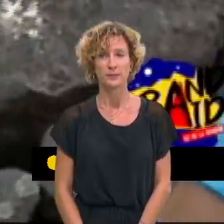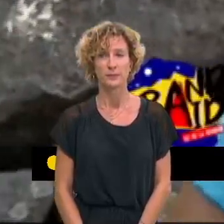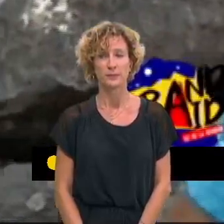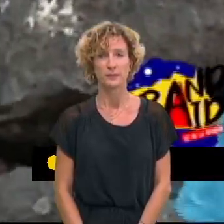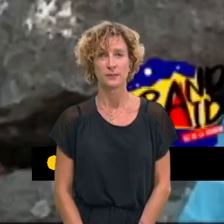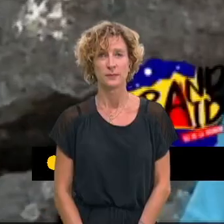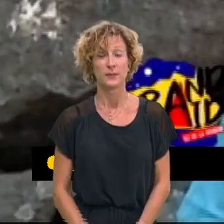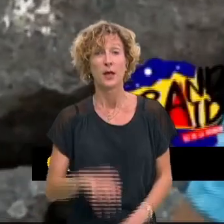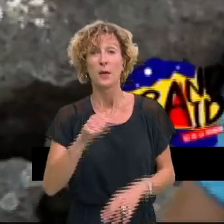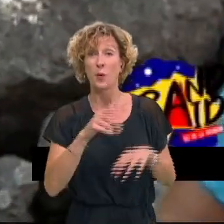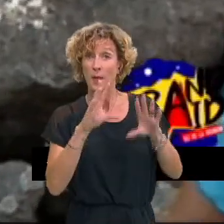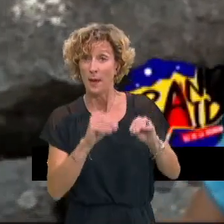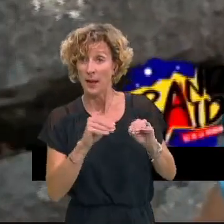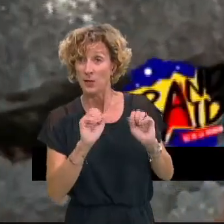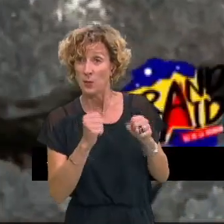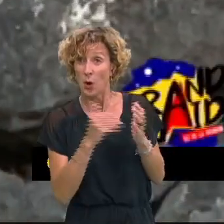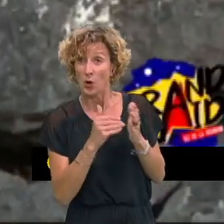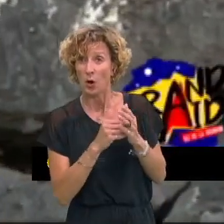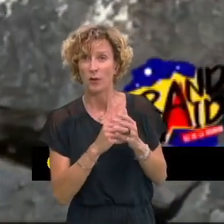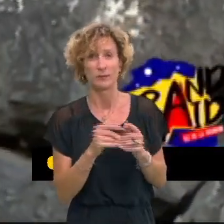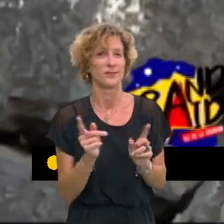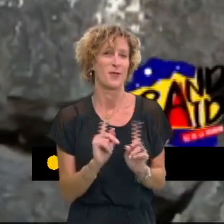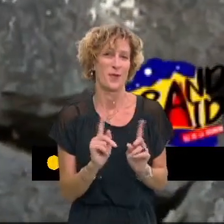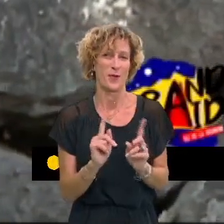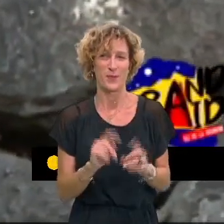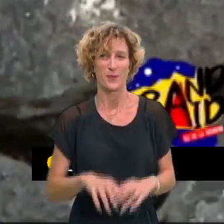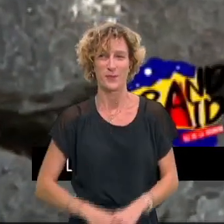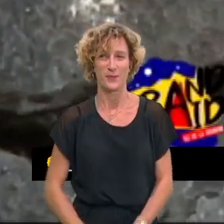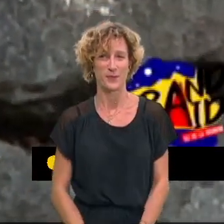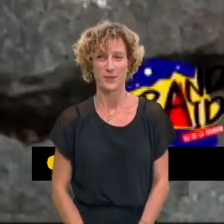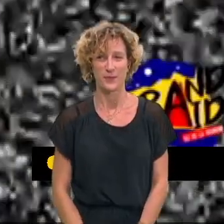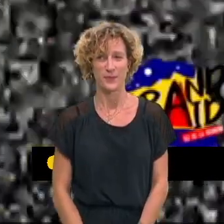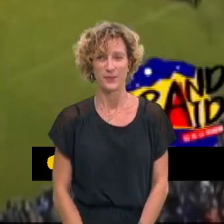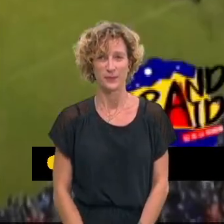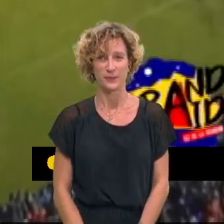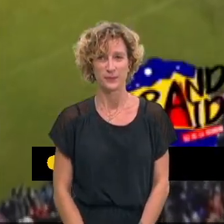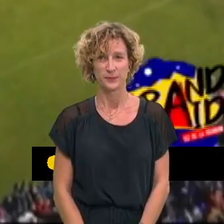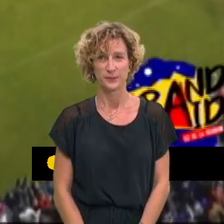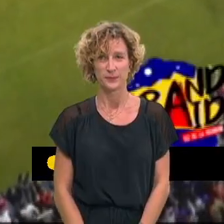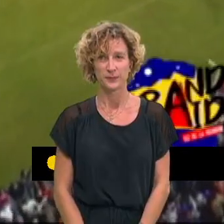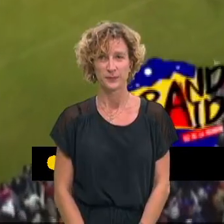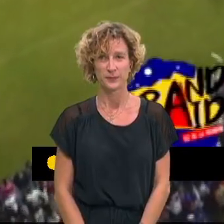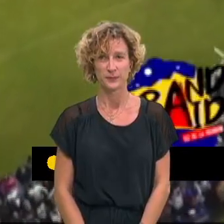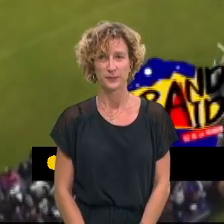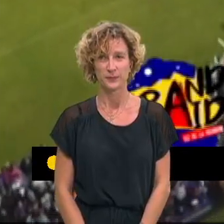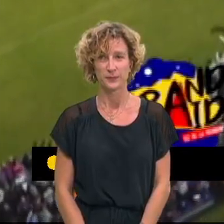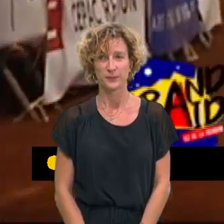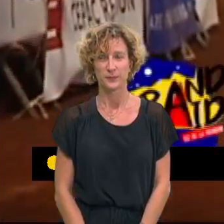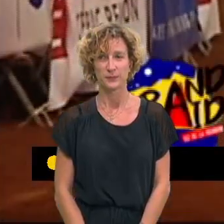La première place, elle est encore jouable? Non, je pense qu'elle est loin. Il arrive, François Den.